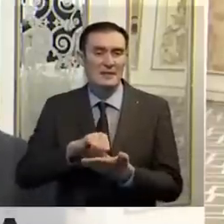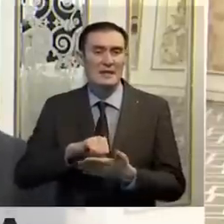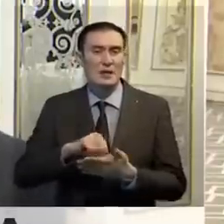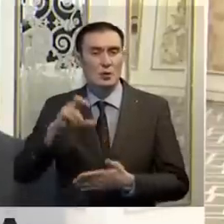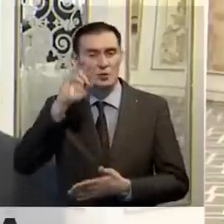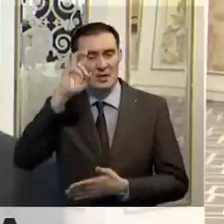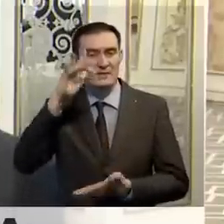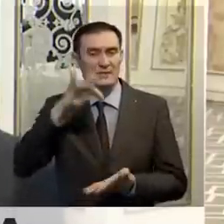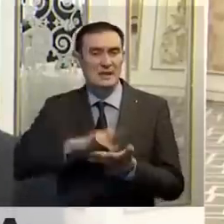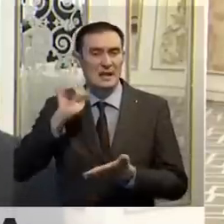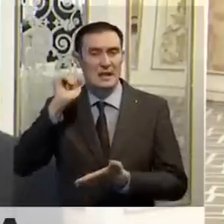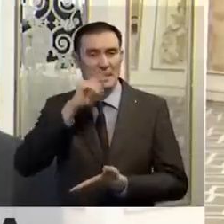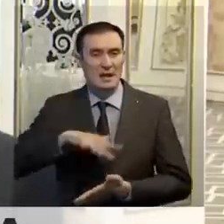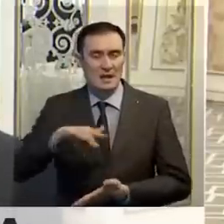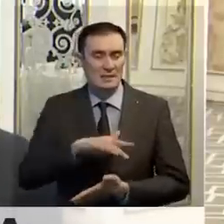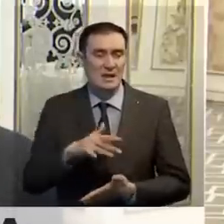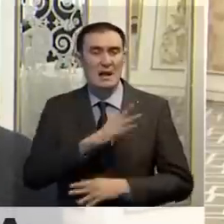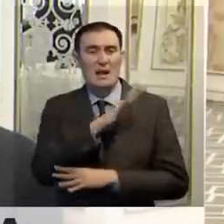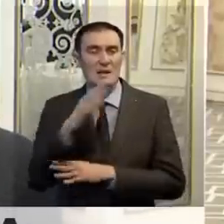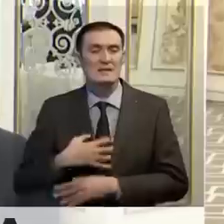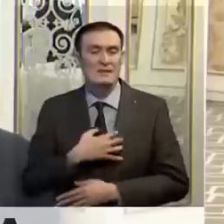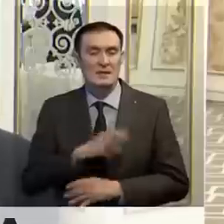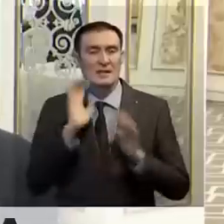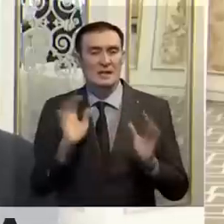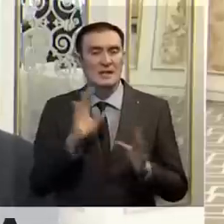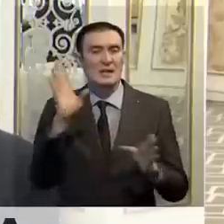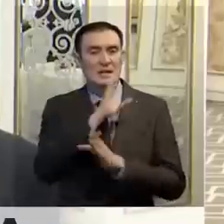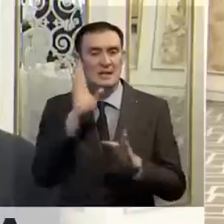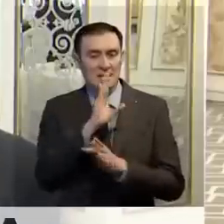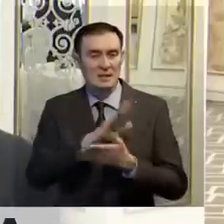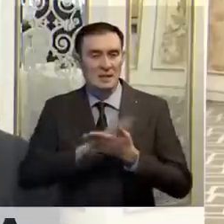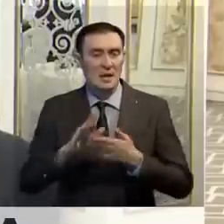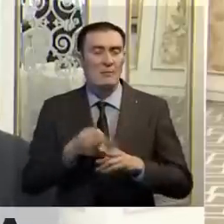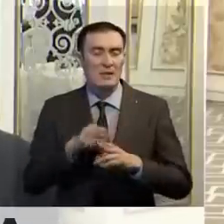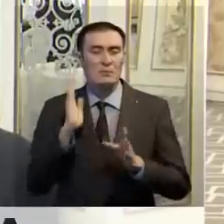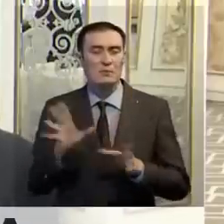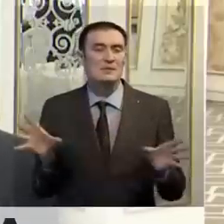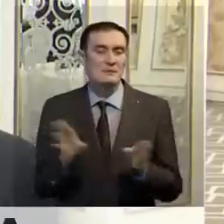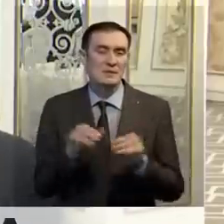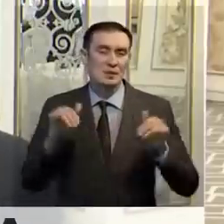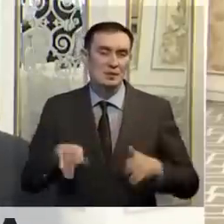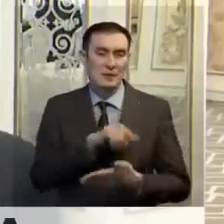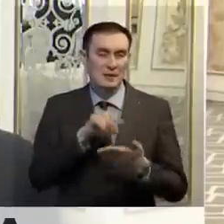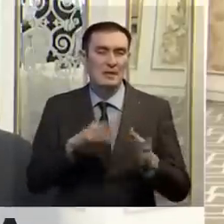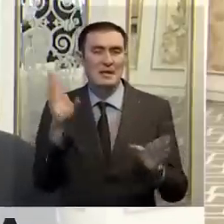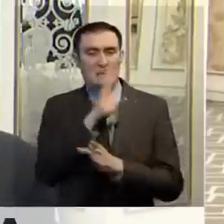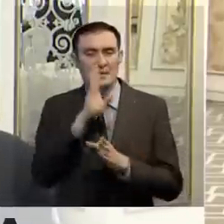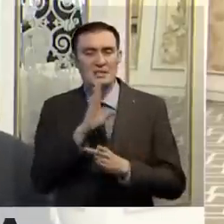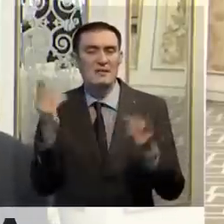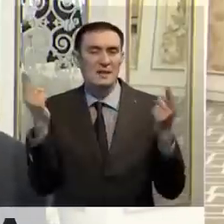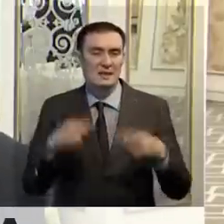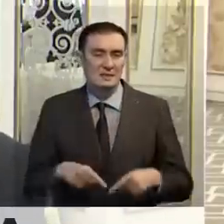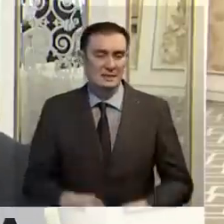стран Центральной Азии. Лес играет ключевую роль в сохранении климата. Поэтому будем совместно решать проблемы климатического